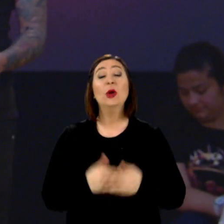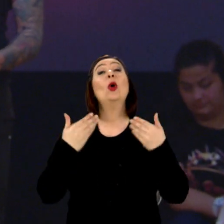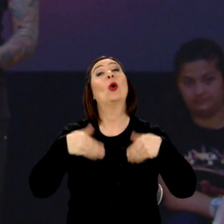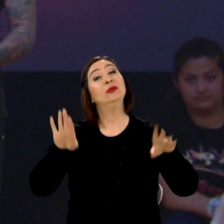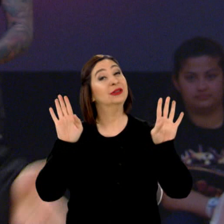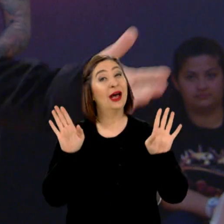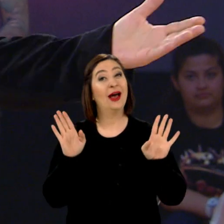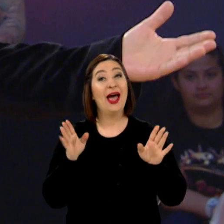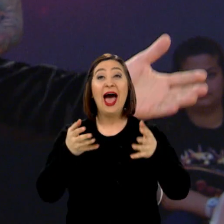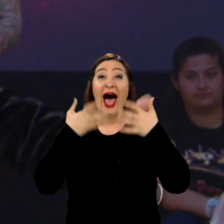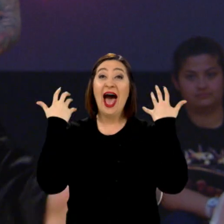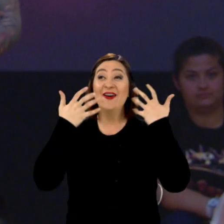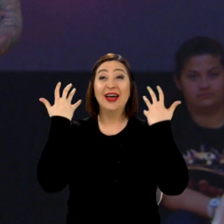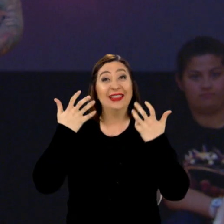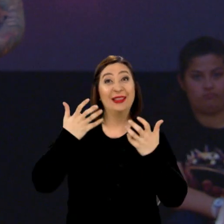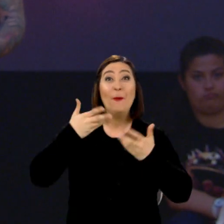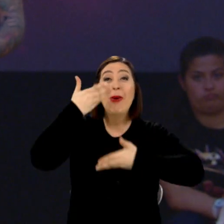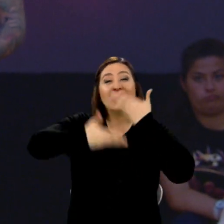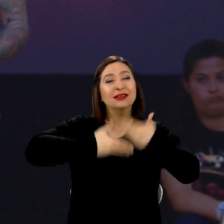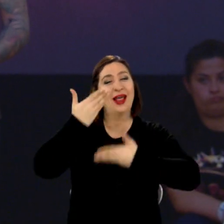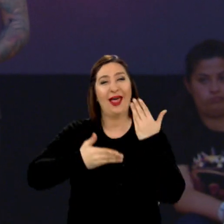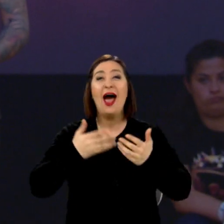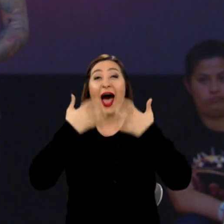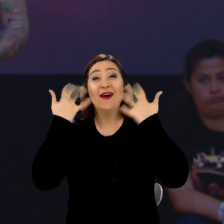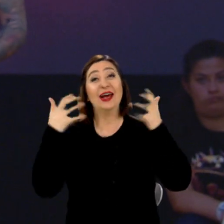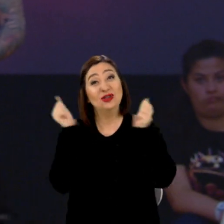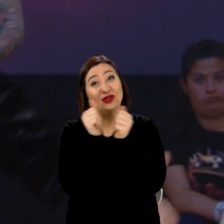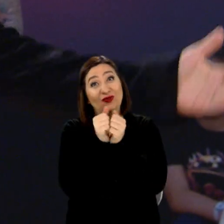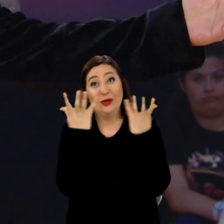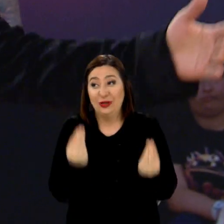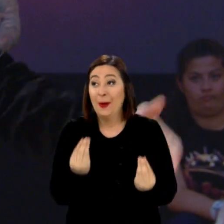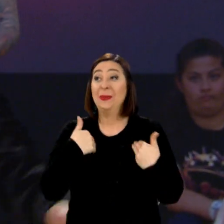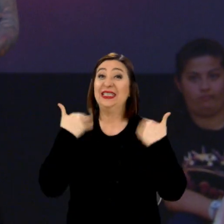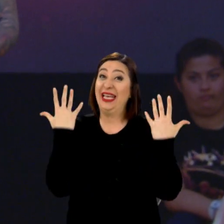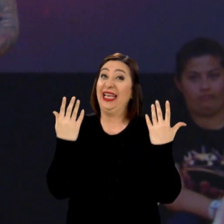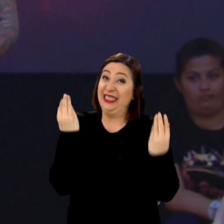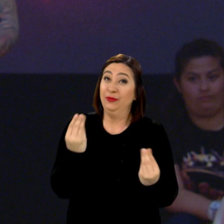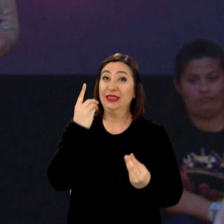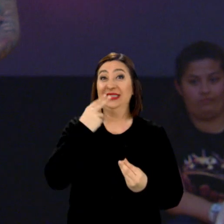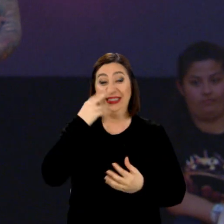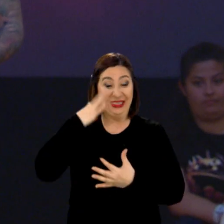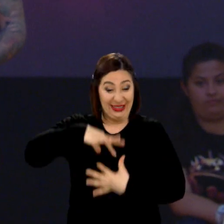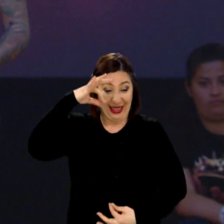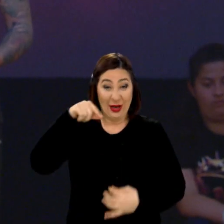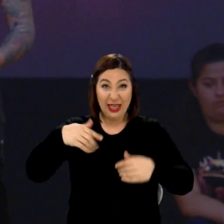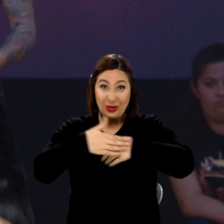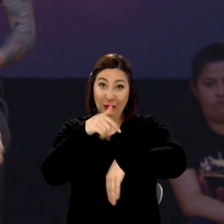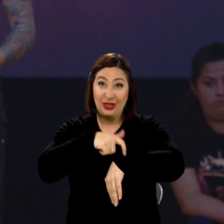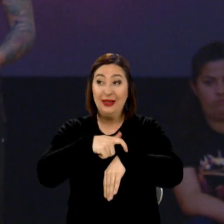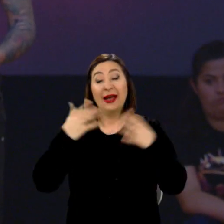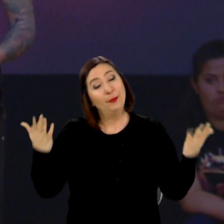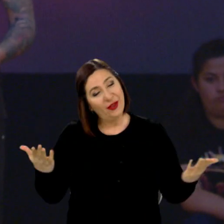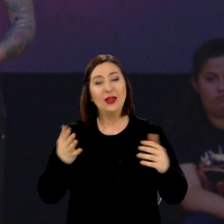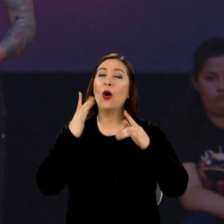Yoksa hayvanat belgeselleri gelecek, hayvanlar çiftleşecek. İyisi mi biz insanlar bir şeyler gösterelim özellikle gecenin bu saatlerinde.